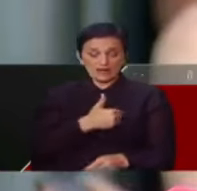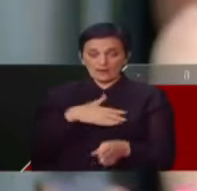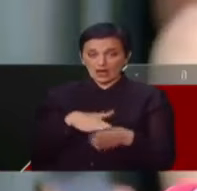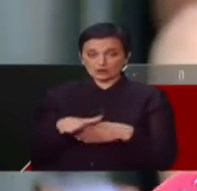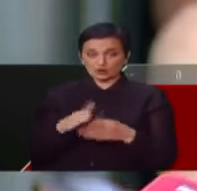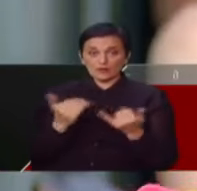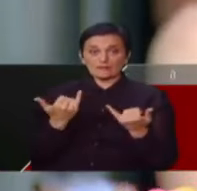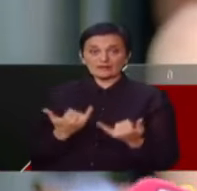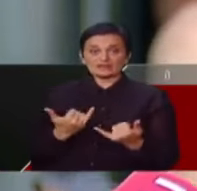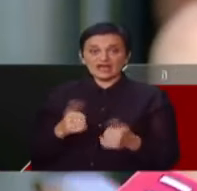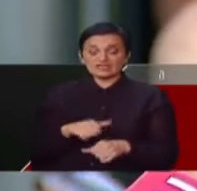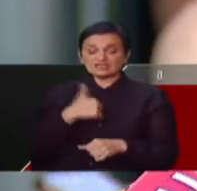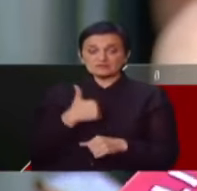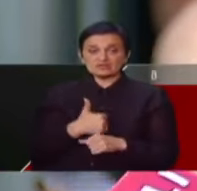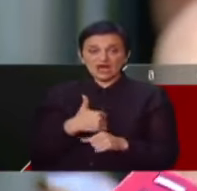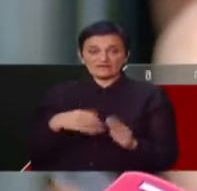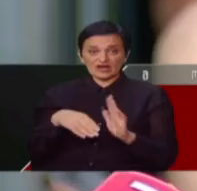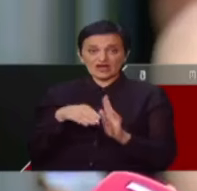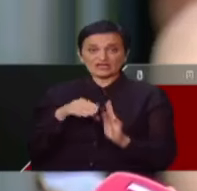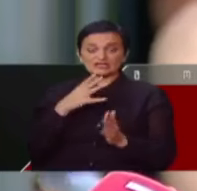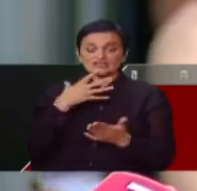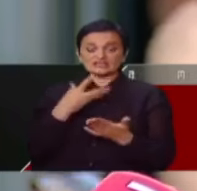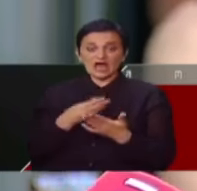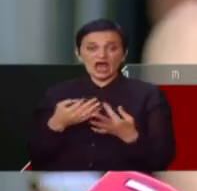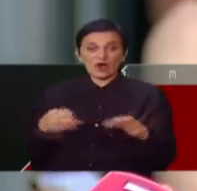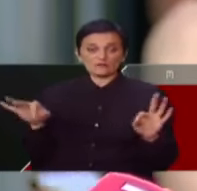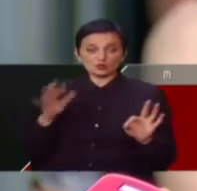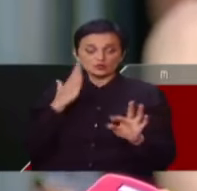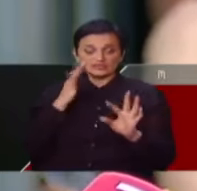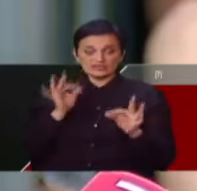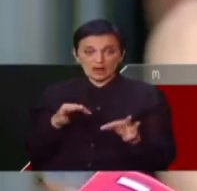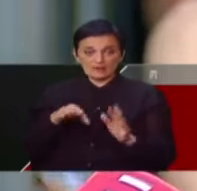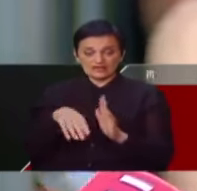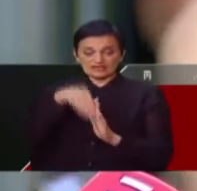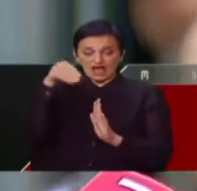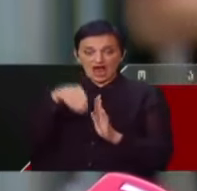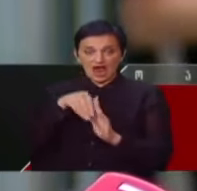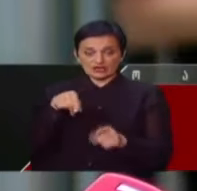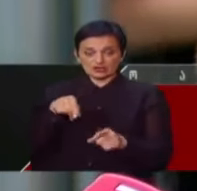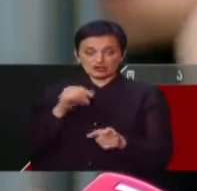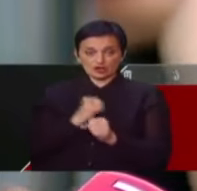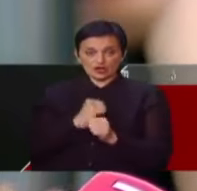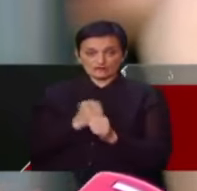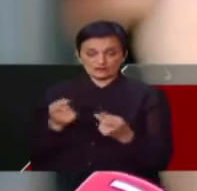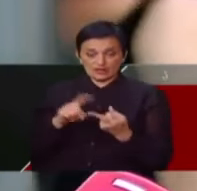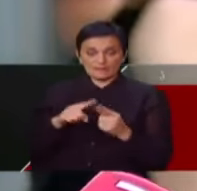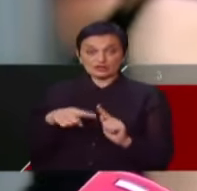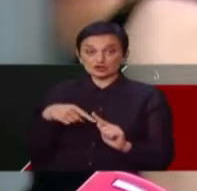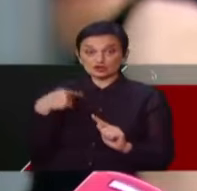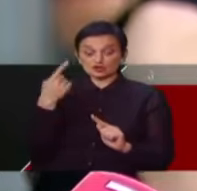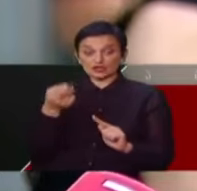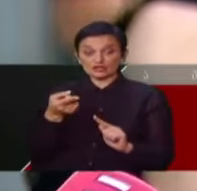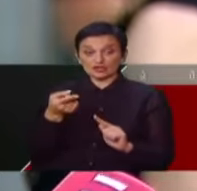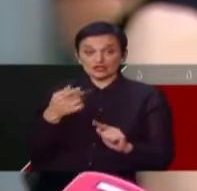աղսուրլեպուլի։ Հես մթավարի արջևնեպի կետտեպա թավի սուպալ դա Սամարթլիան արջևնեպս է, Հիս